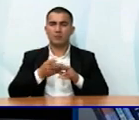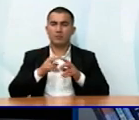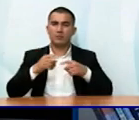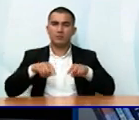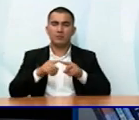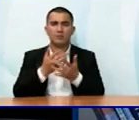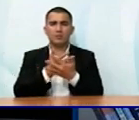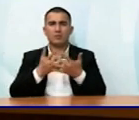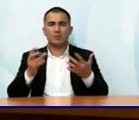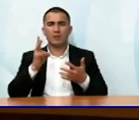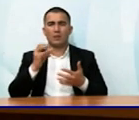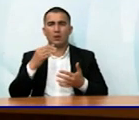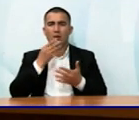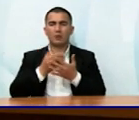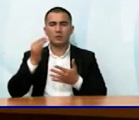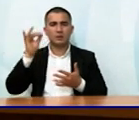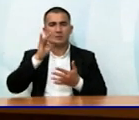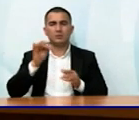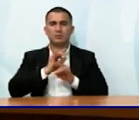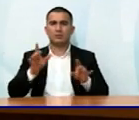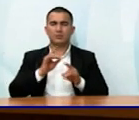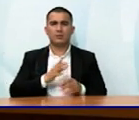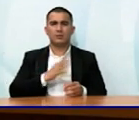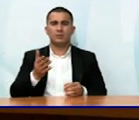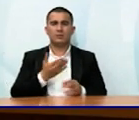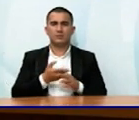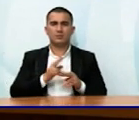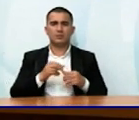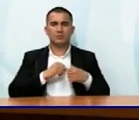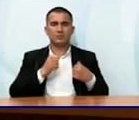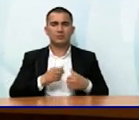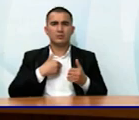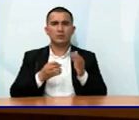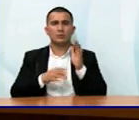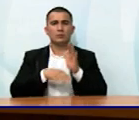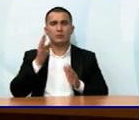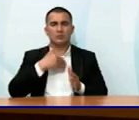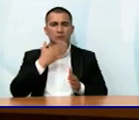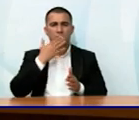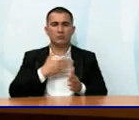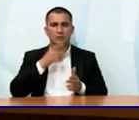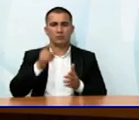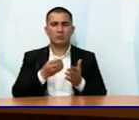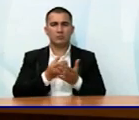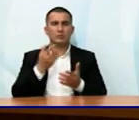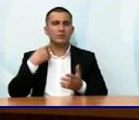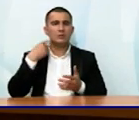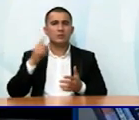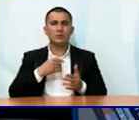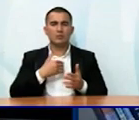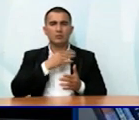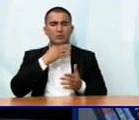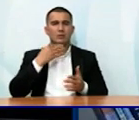ruboiyni Navoiy ijodida ko'rib o'tishingiz mumkin. Jondan seni ko'p sevarman, ey umra aziz. Sondan seni